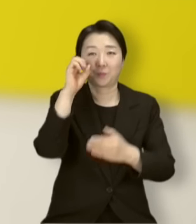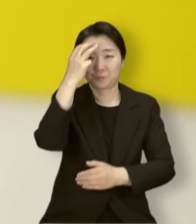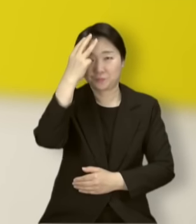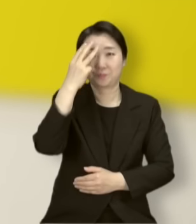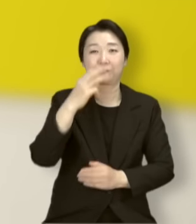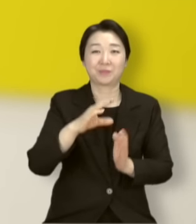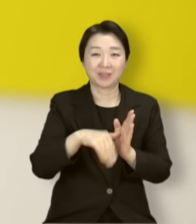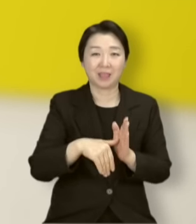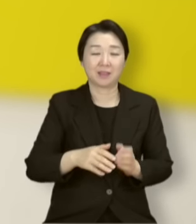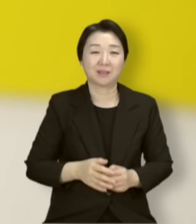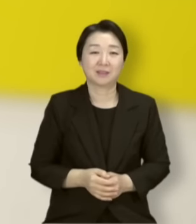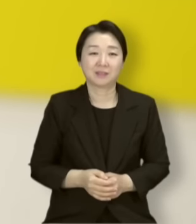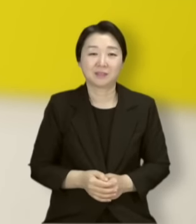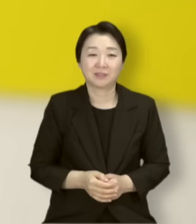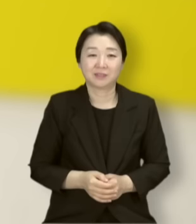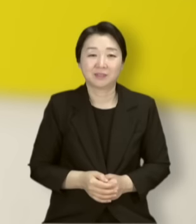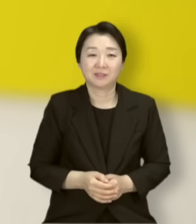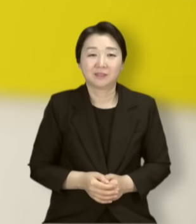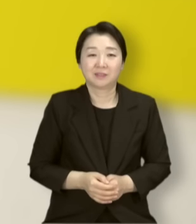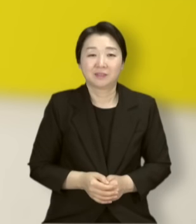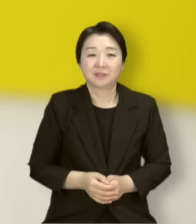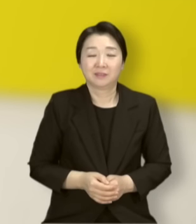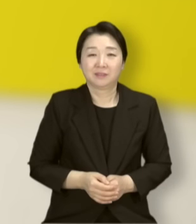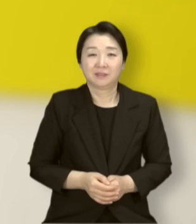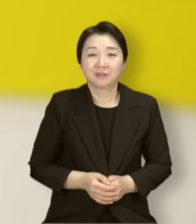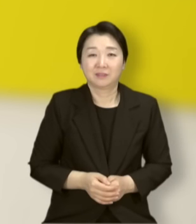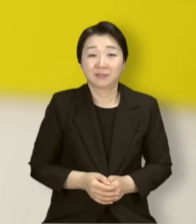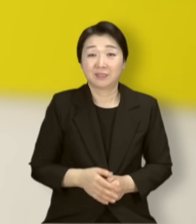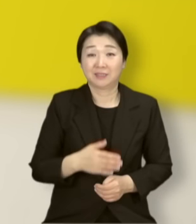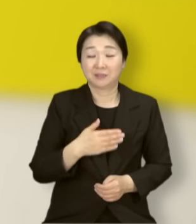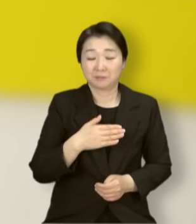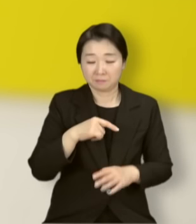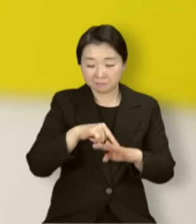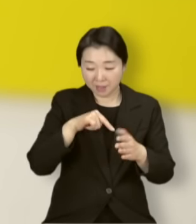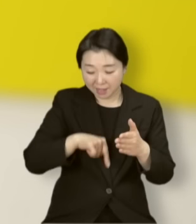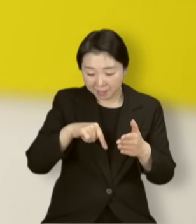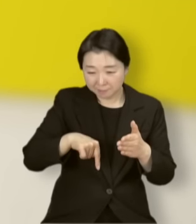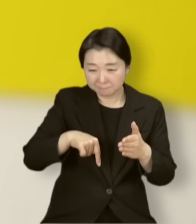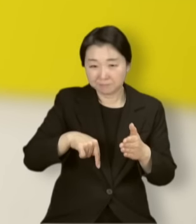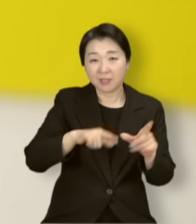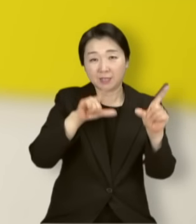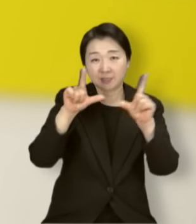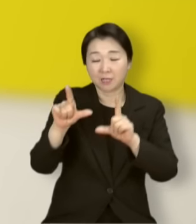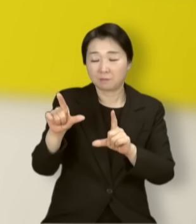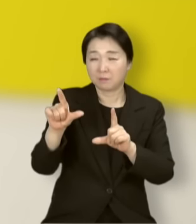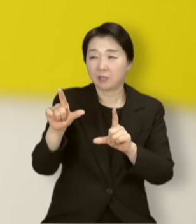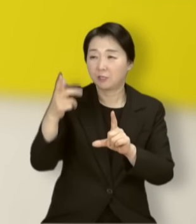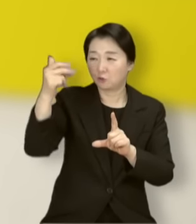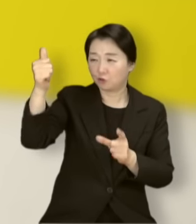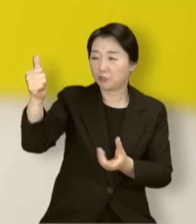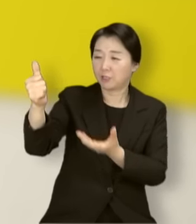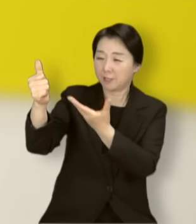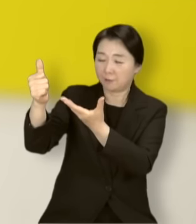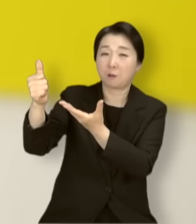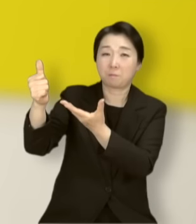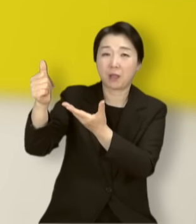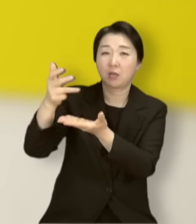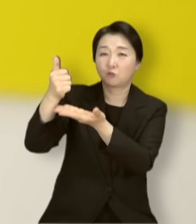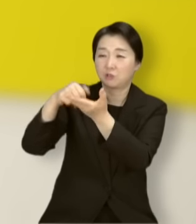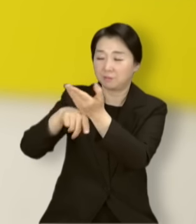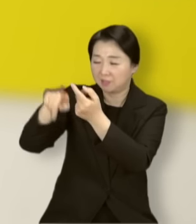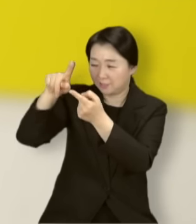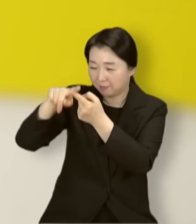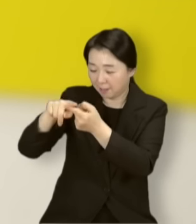때고요. 그때부터 이제 마음속에 저의 삶을 주 앞에 내어드리고 또 주님의 뜻대로